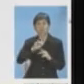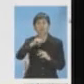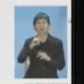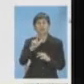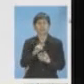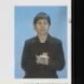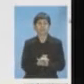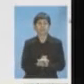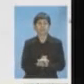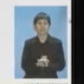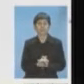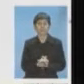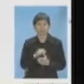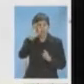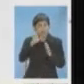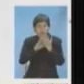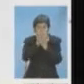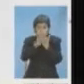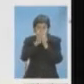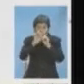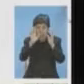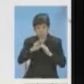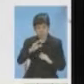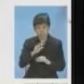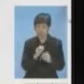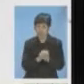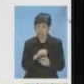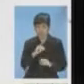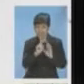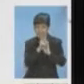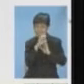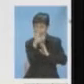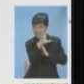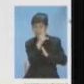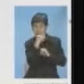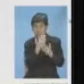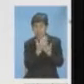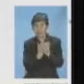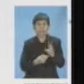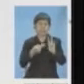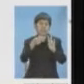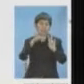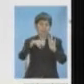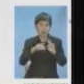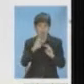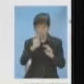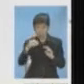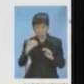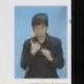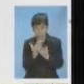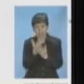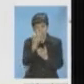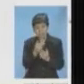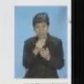สิทธิ์ครับภาพอาจจะไม่ชัดนักนาฬิกาเรือนนี้ถ้าหารกันเนี่ยมัน 75,000 แต่ถ้ามีระบบด้วยเรือนเนี้ยเหลือประ